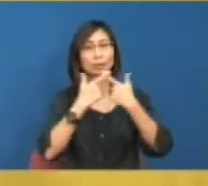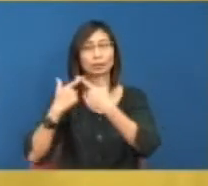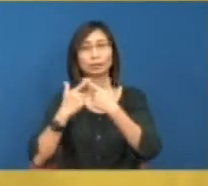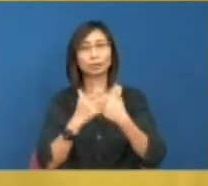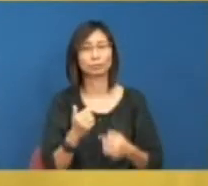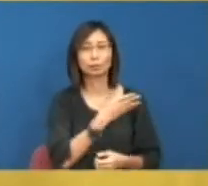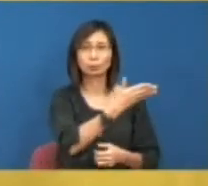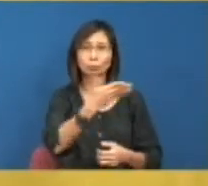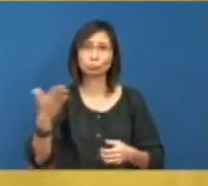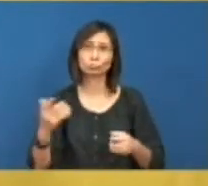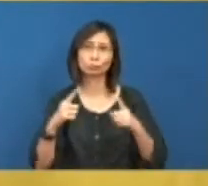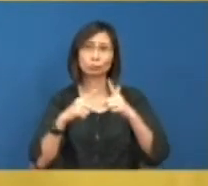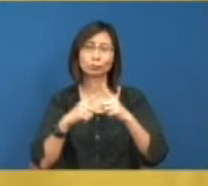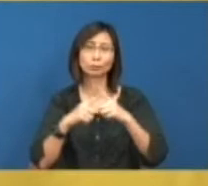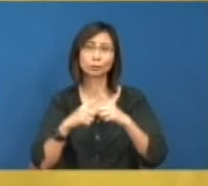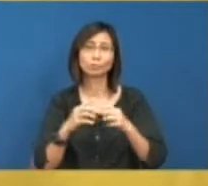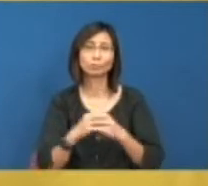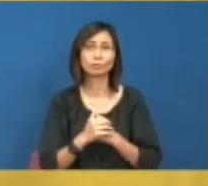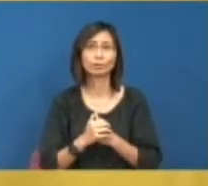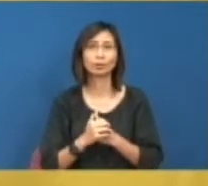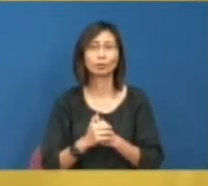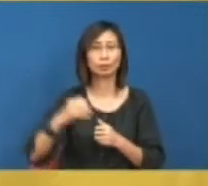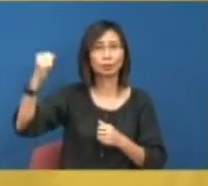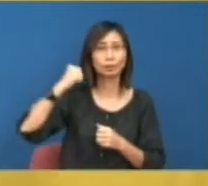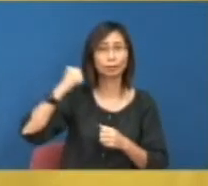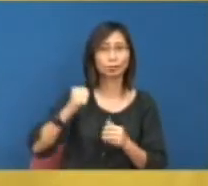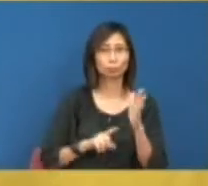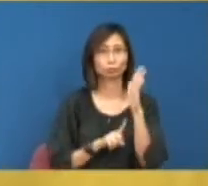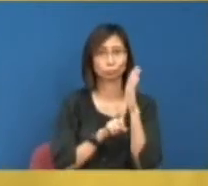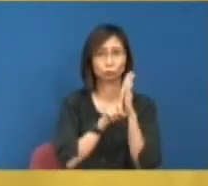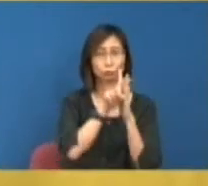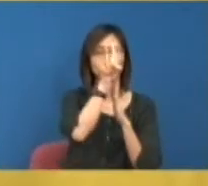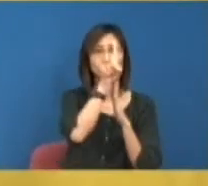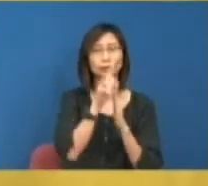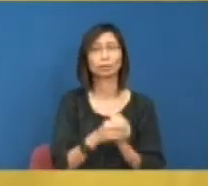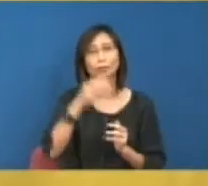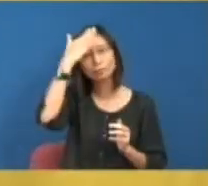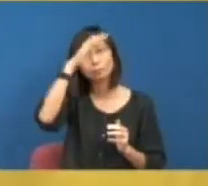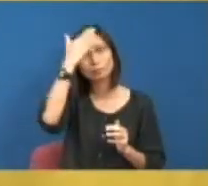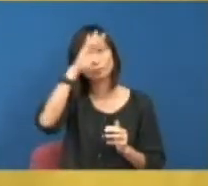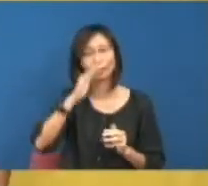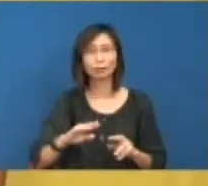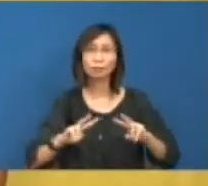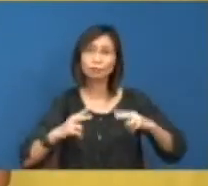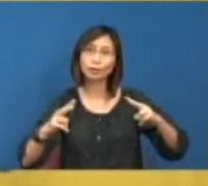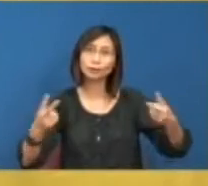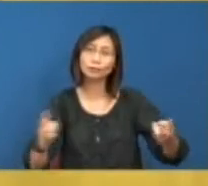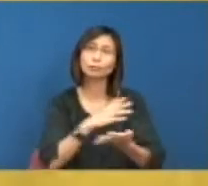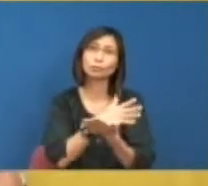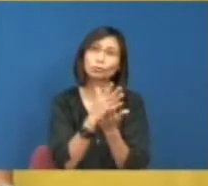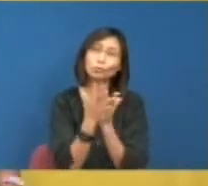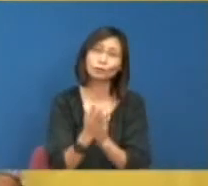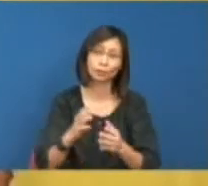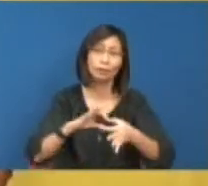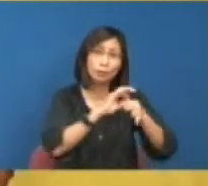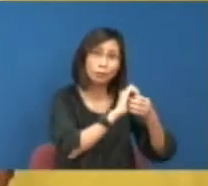大眾和勞工階級，他的力量的上升、他的意識的發展、他組織的壯大，這個就是